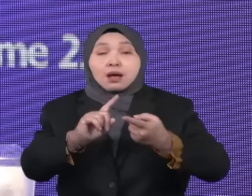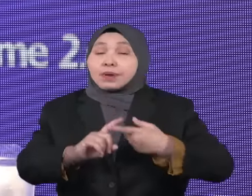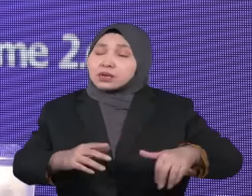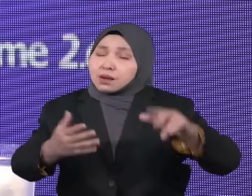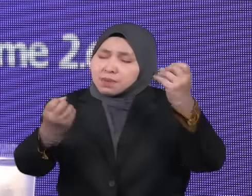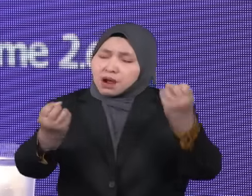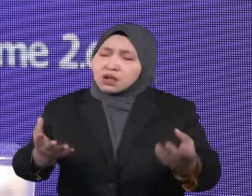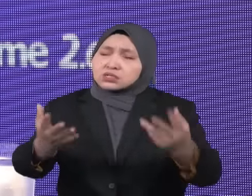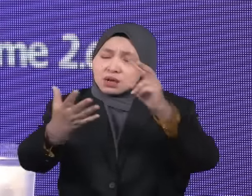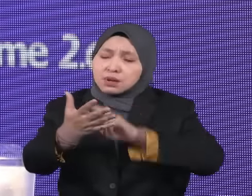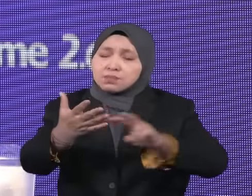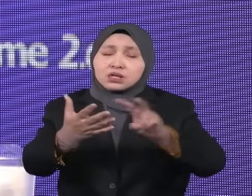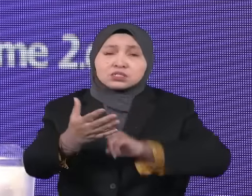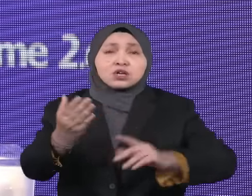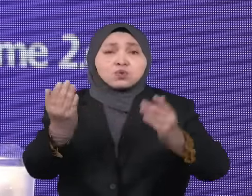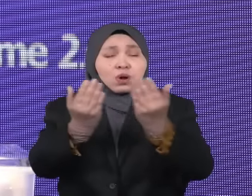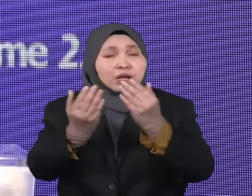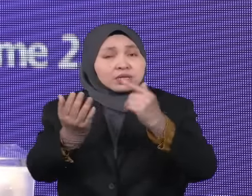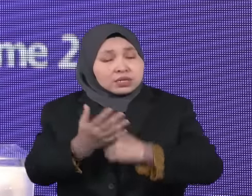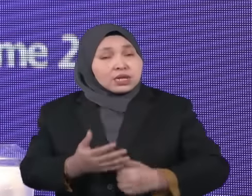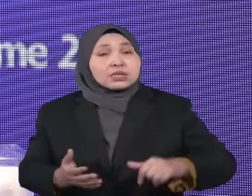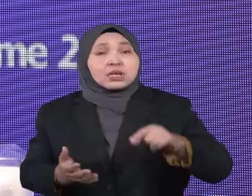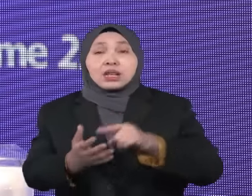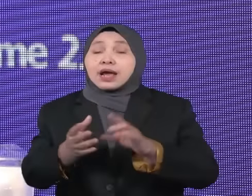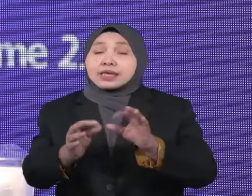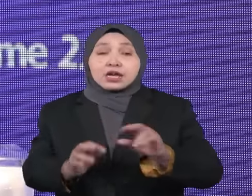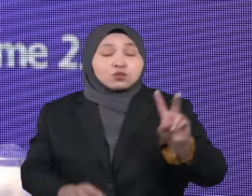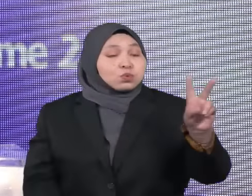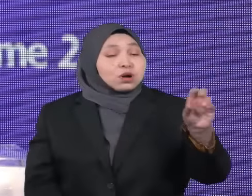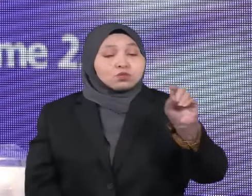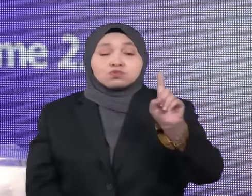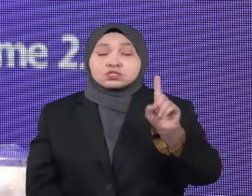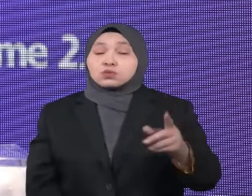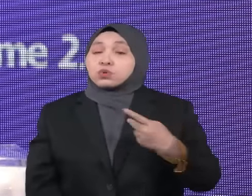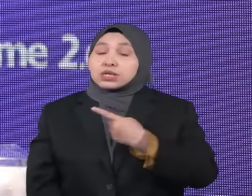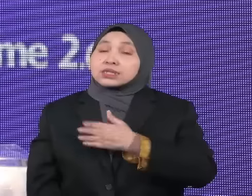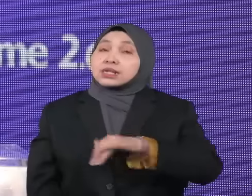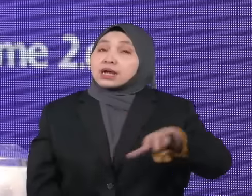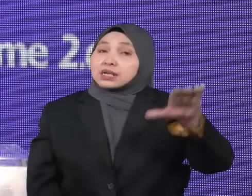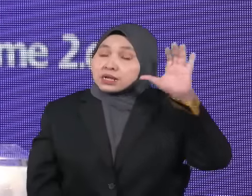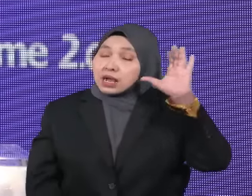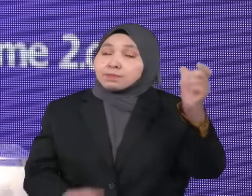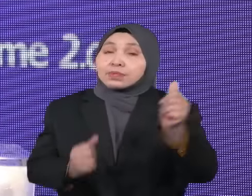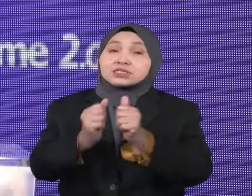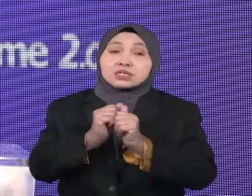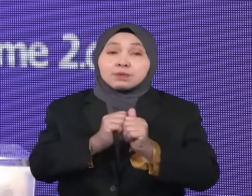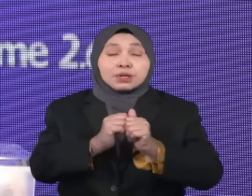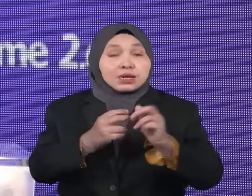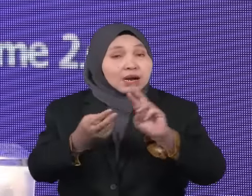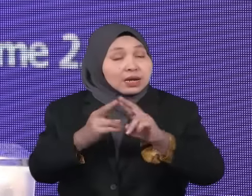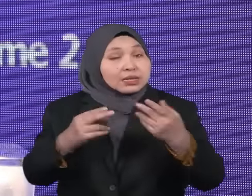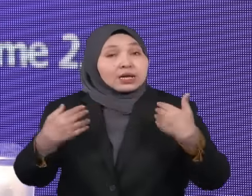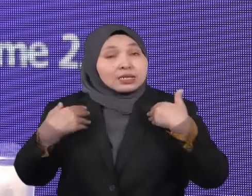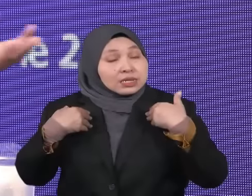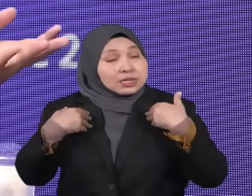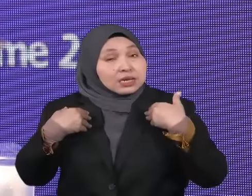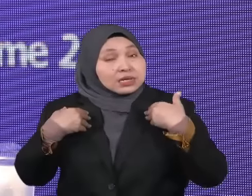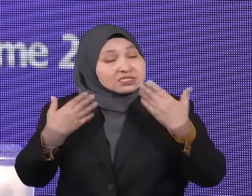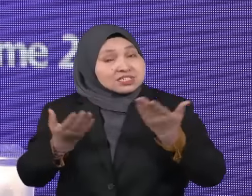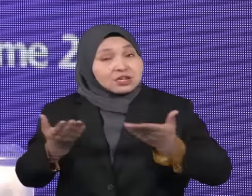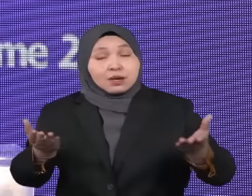doa ini. Dan doanya apa? Inilah ayat 201 yang kita ingin dengarkan bersama rakan-rakan yang berada di studio,